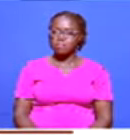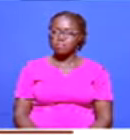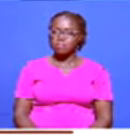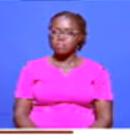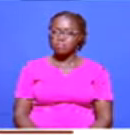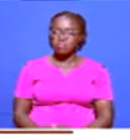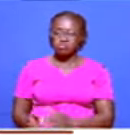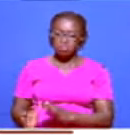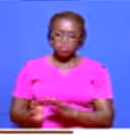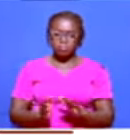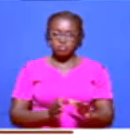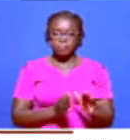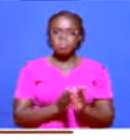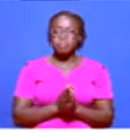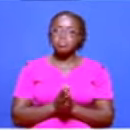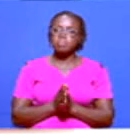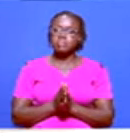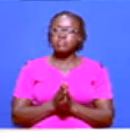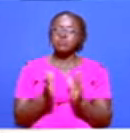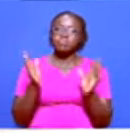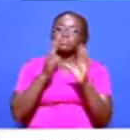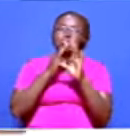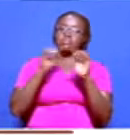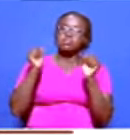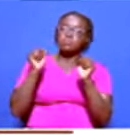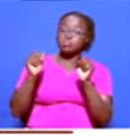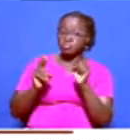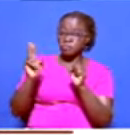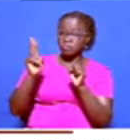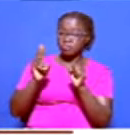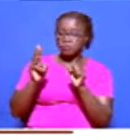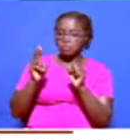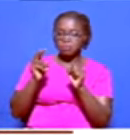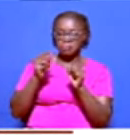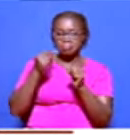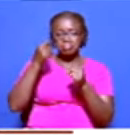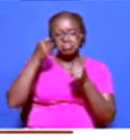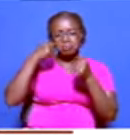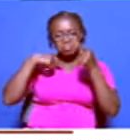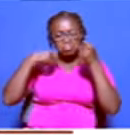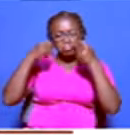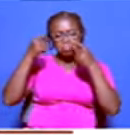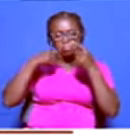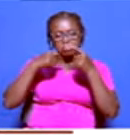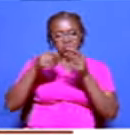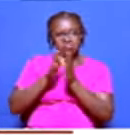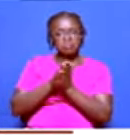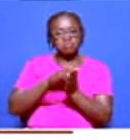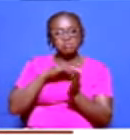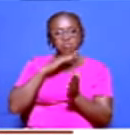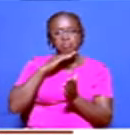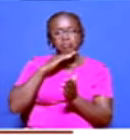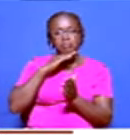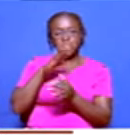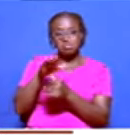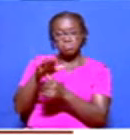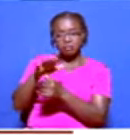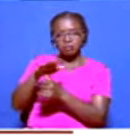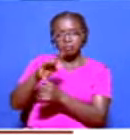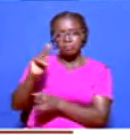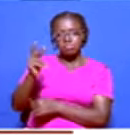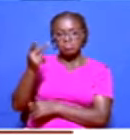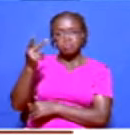Kwingineko, Rais Uhuru Kenyatta ameomboleza kifo cha balozi wa Kenya nchini Qatar, Paddy Hayenda, akimtaja